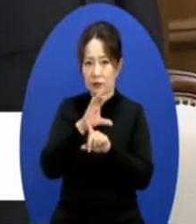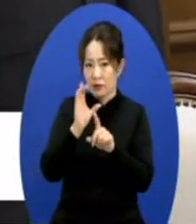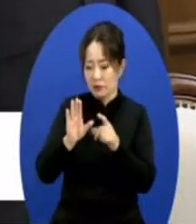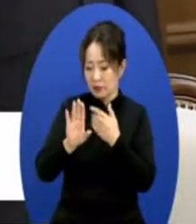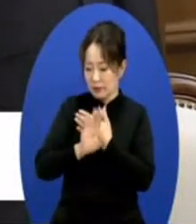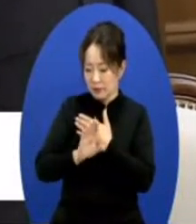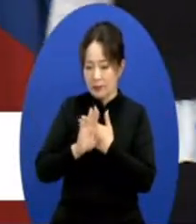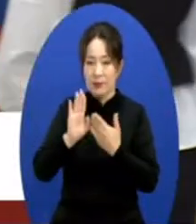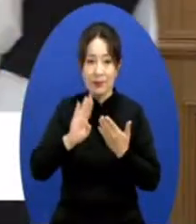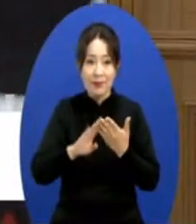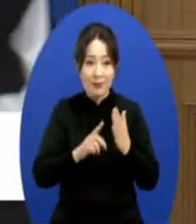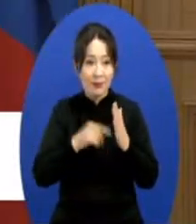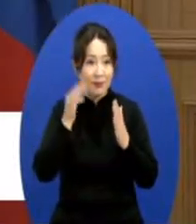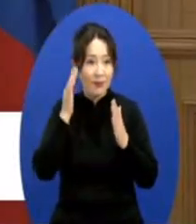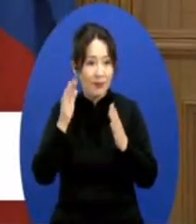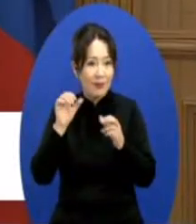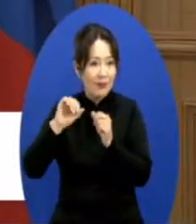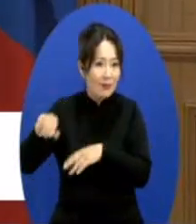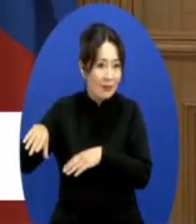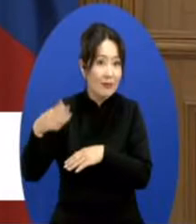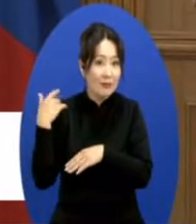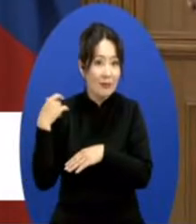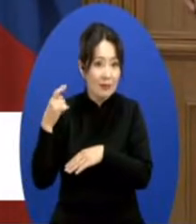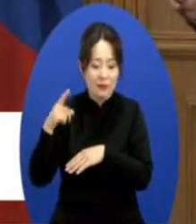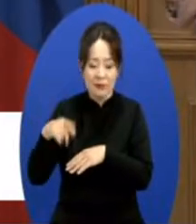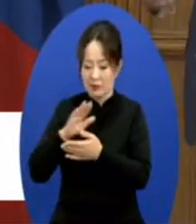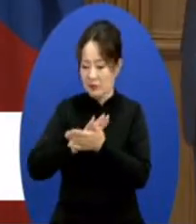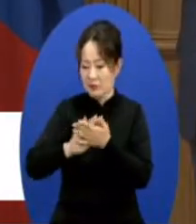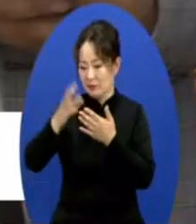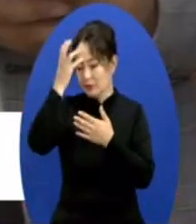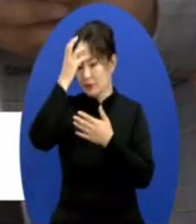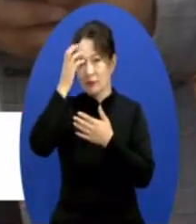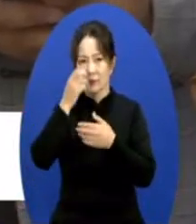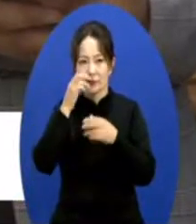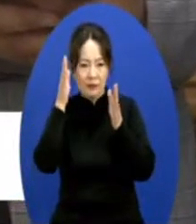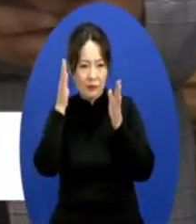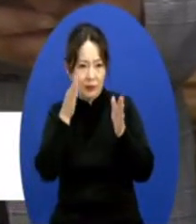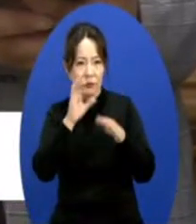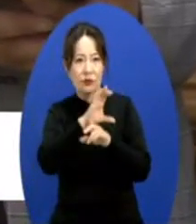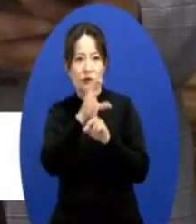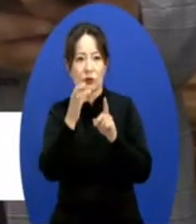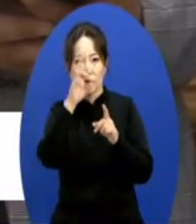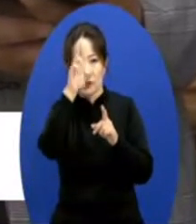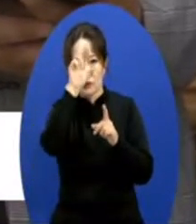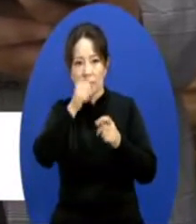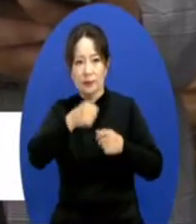сурталчилсан танилцуулах бодлого орхигдоод байсан. Үүнд шин засгийн газраас анхаарч соёлын амыг байгуулж,